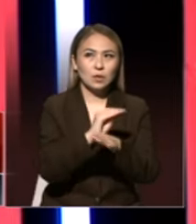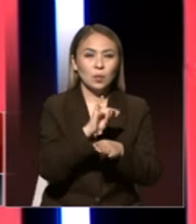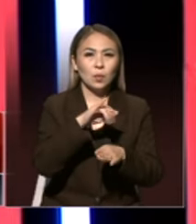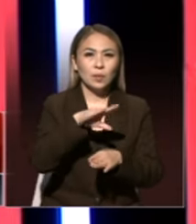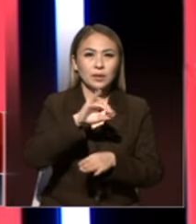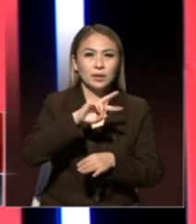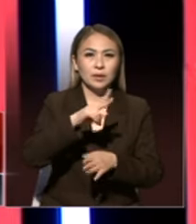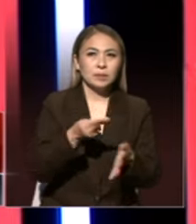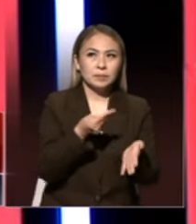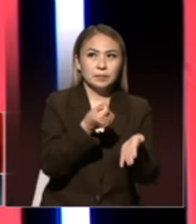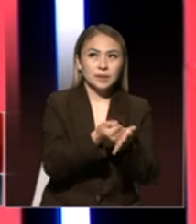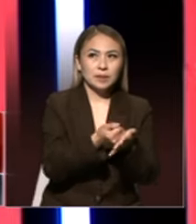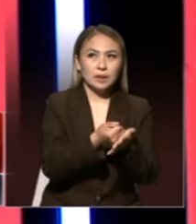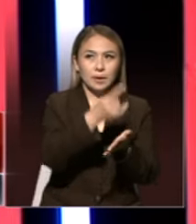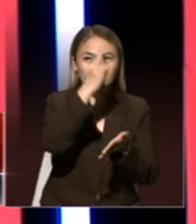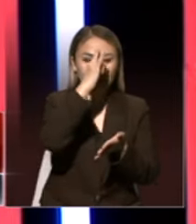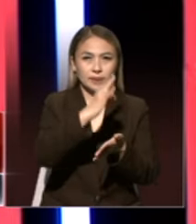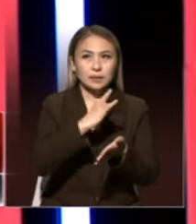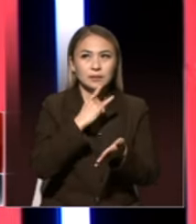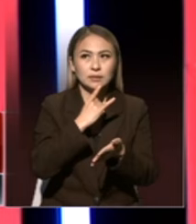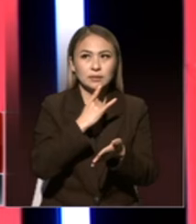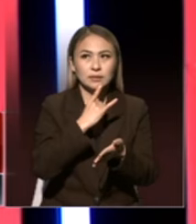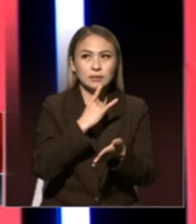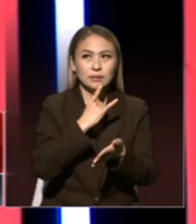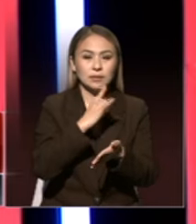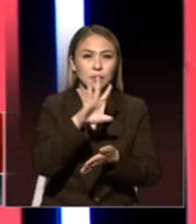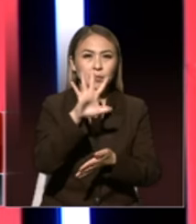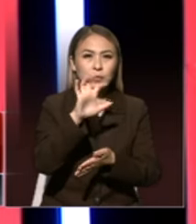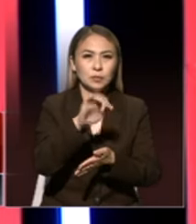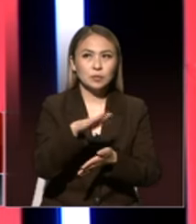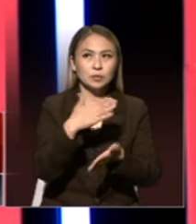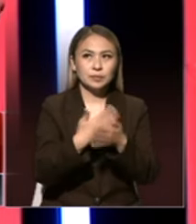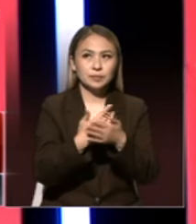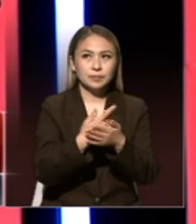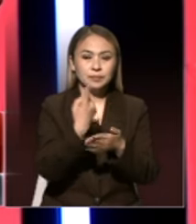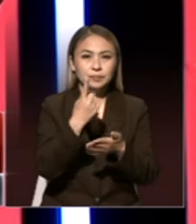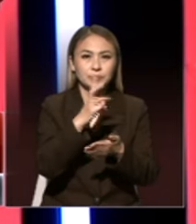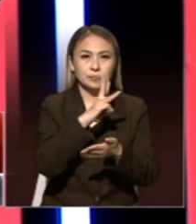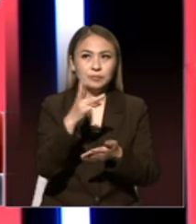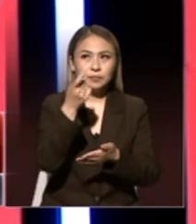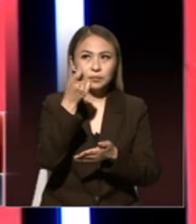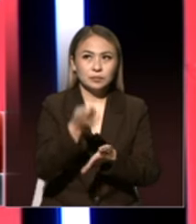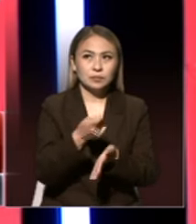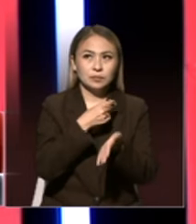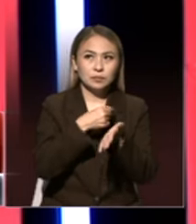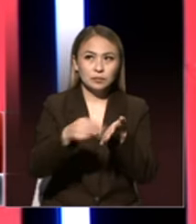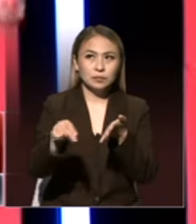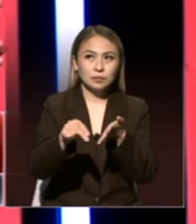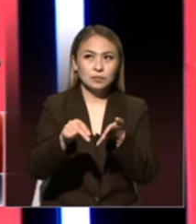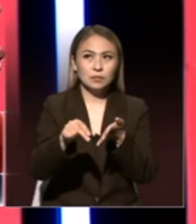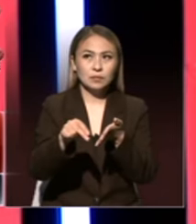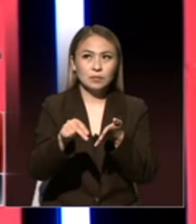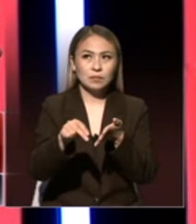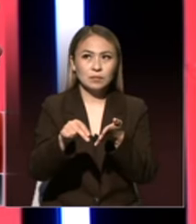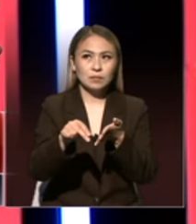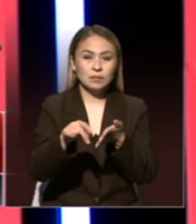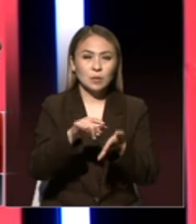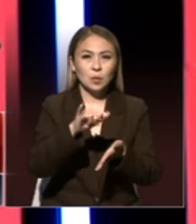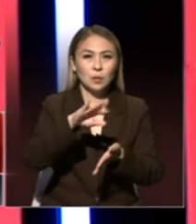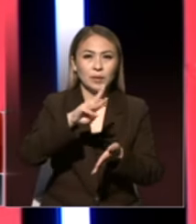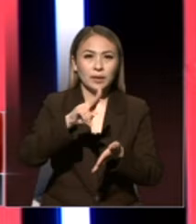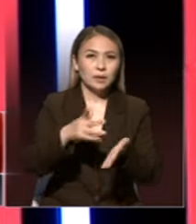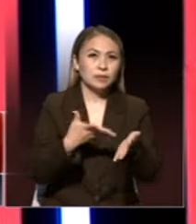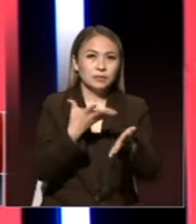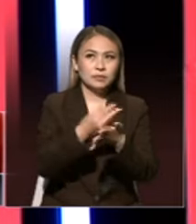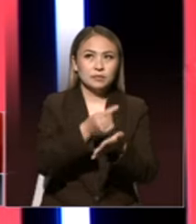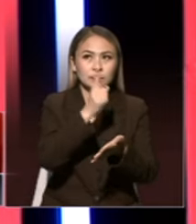төлейсіз. Қазақстанда сіз оны бір 500 мың, 1 миллион арзан қалып отырсыз ғой. Ол жерде сіз онсыз да утиль алым төлемейсіз.